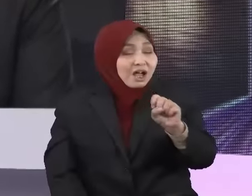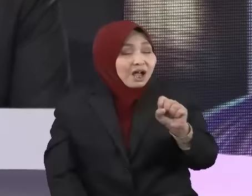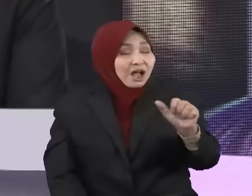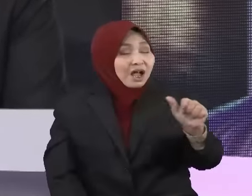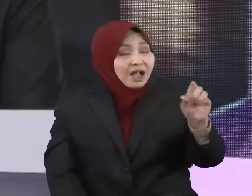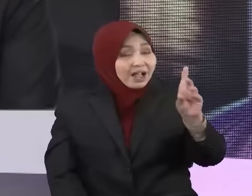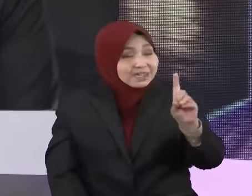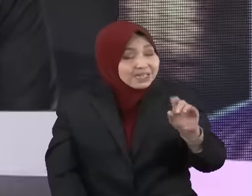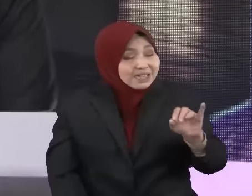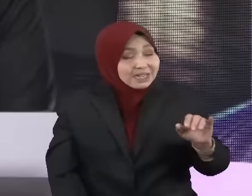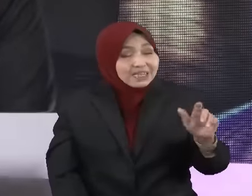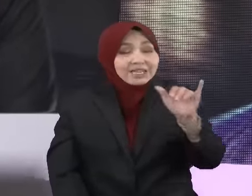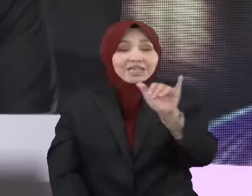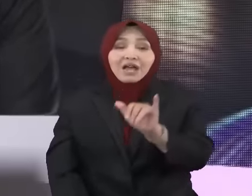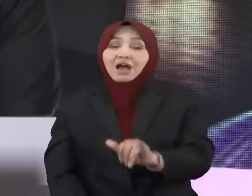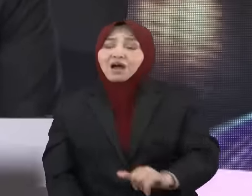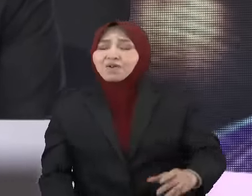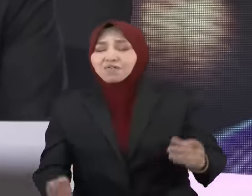ساعدني يا